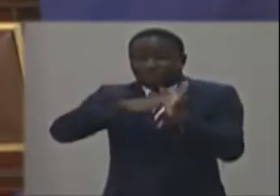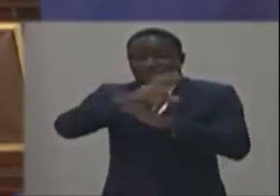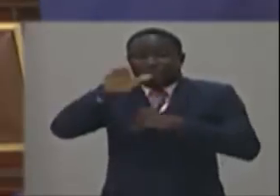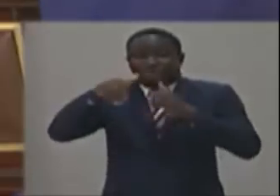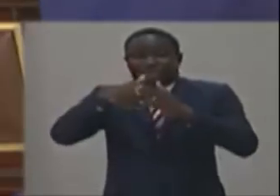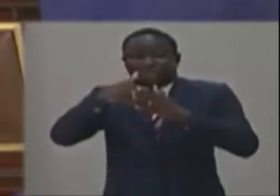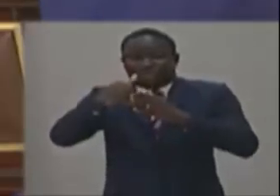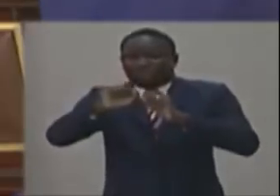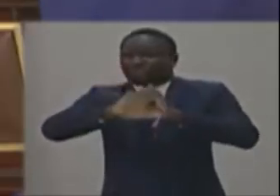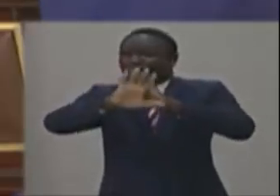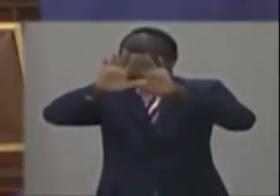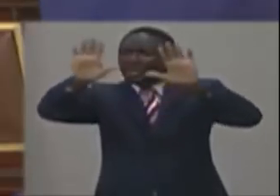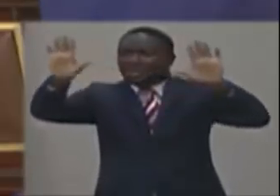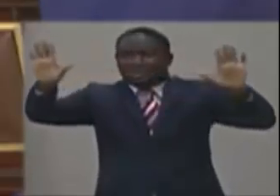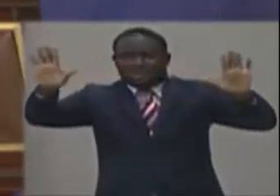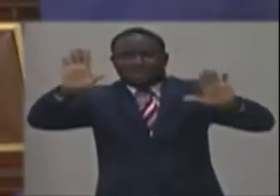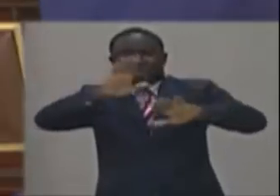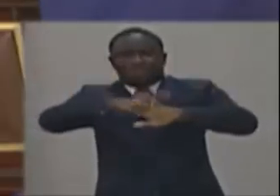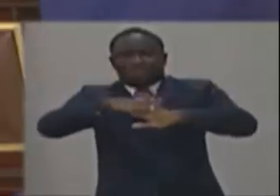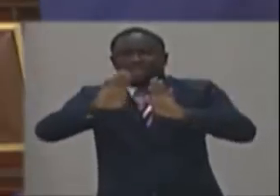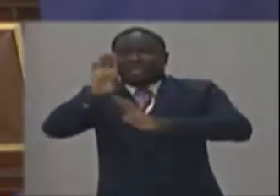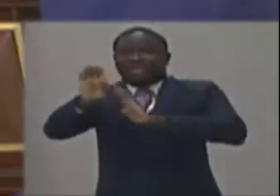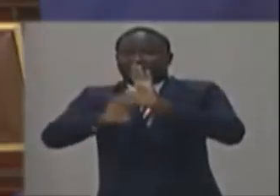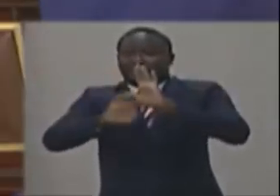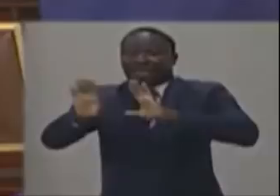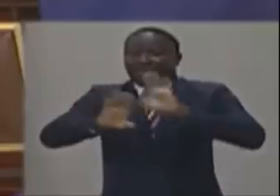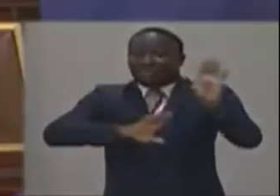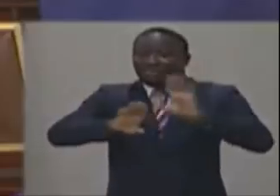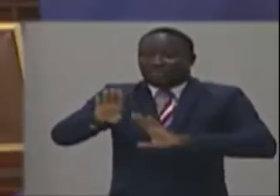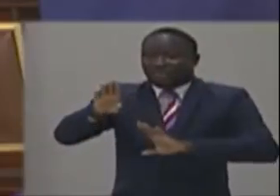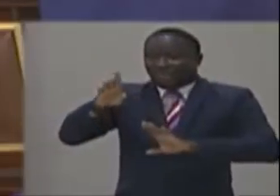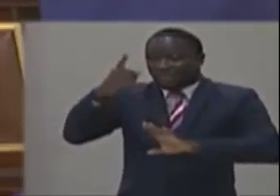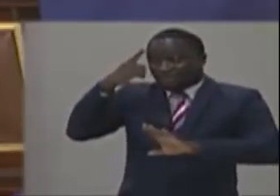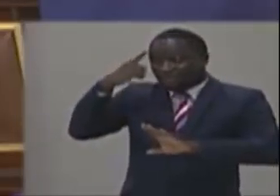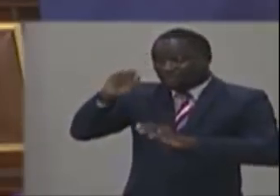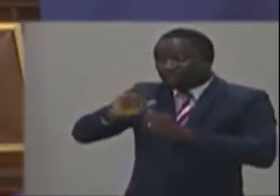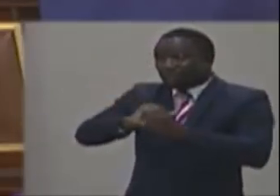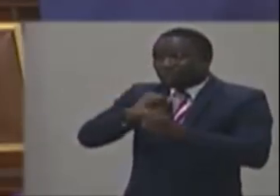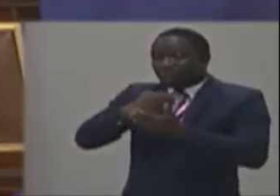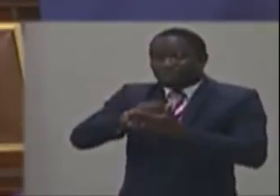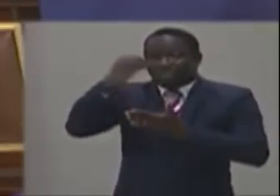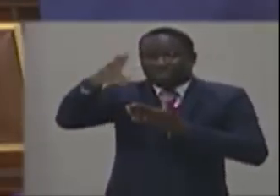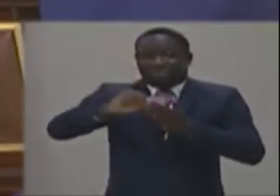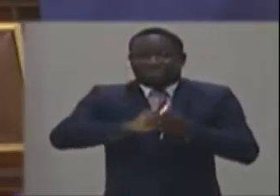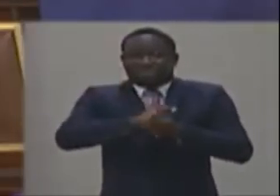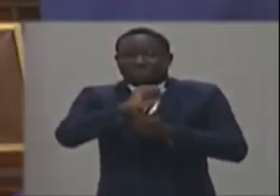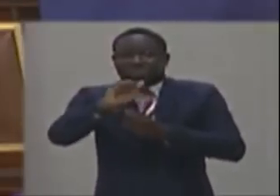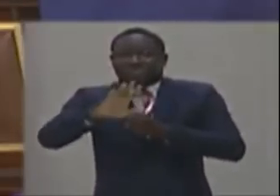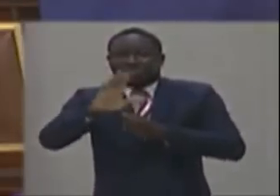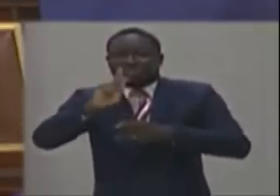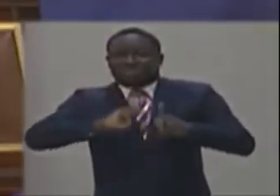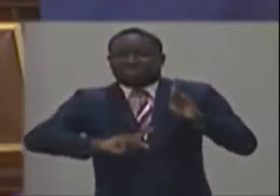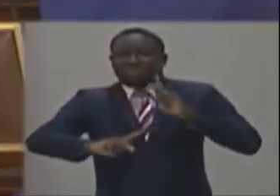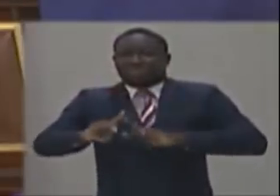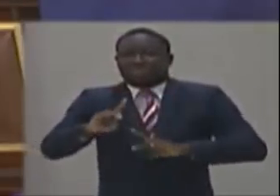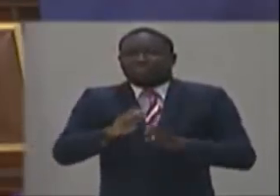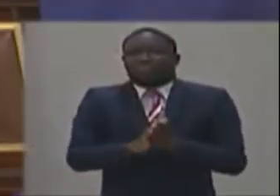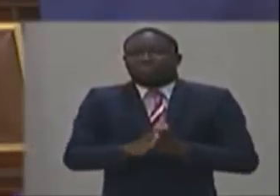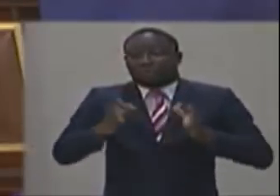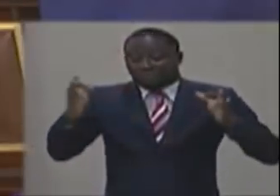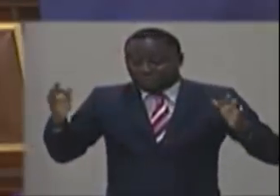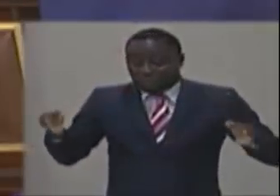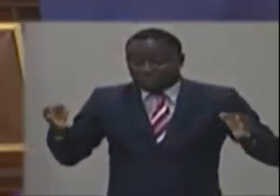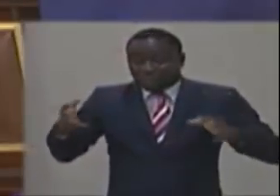toute transparence sou tout sa l'état ap fè, surtout sa ki se konsène dépenses publiques yo. Parmi toute